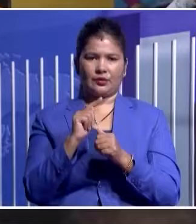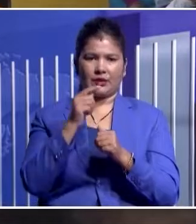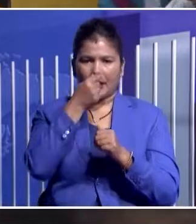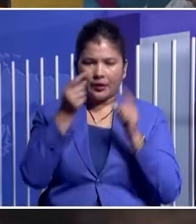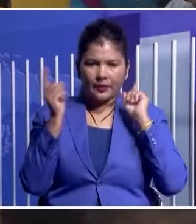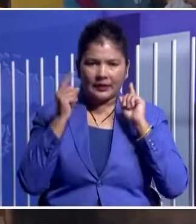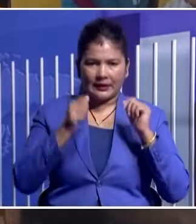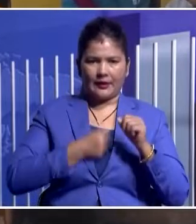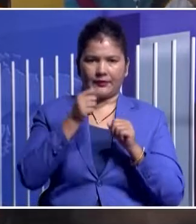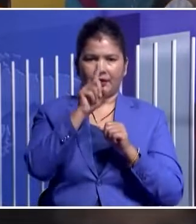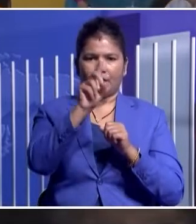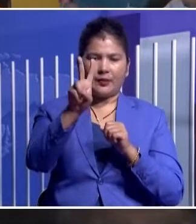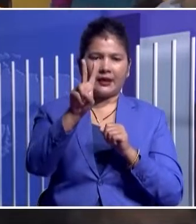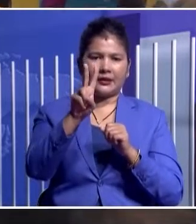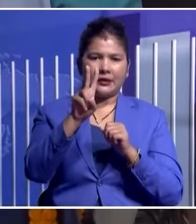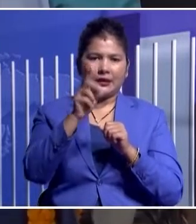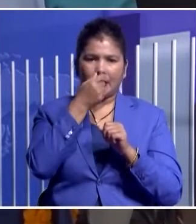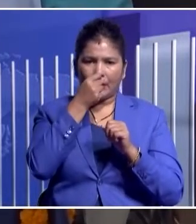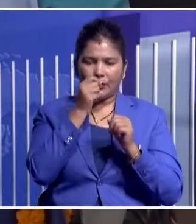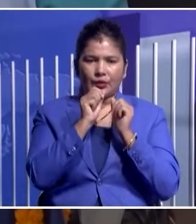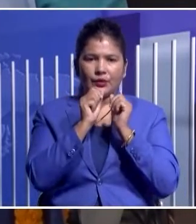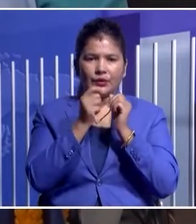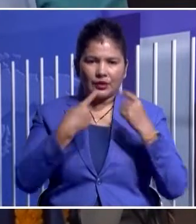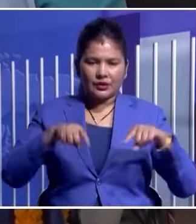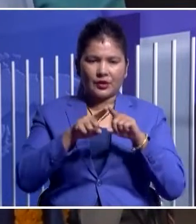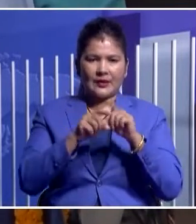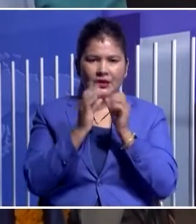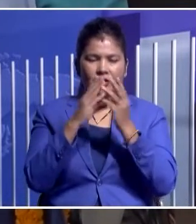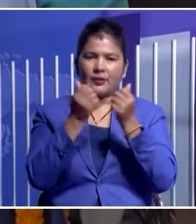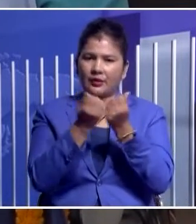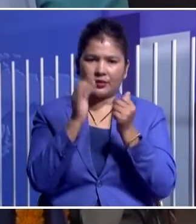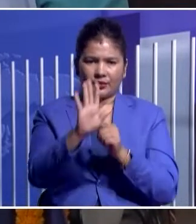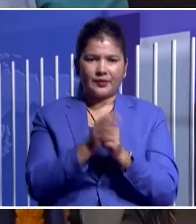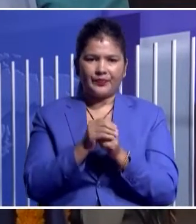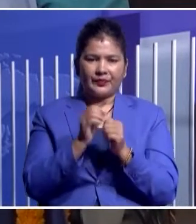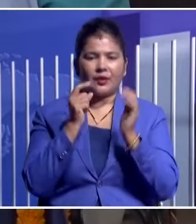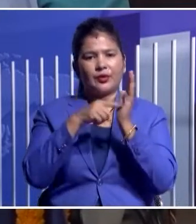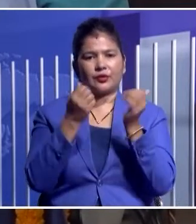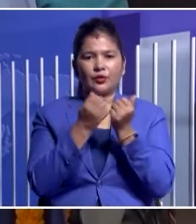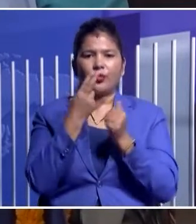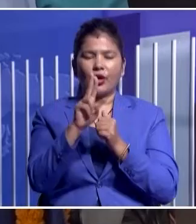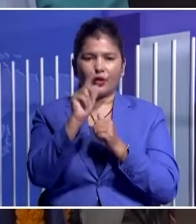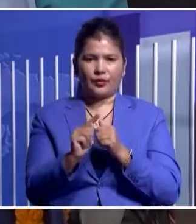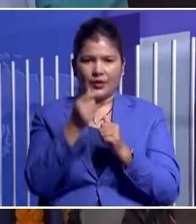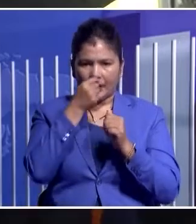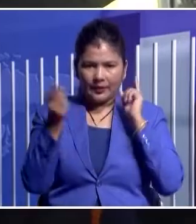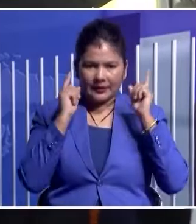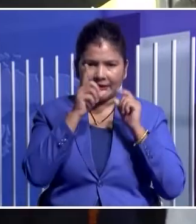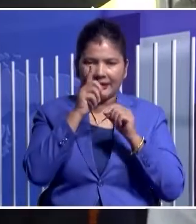पनि आफ्नो 12 गाउँसभा सम्पन्न गरेको छ। सभामा अध्यक्ष उमेश चन्द्र यादवले प्रस्तुत गर्नुभएको गाउँपालिकाको आर्थिक